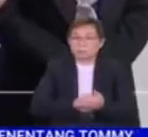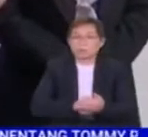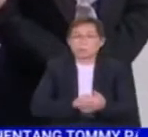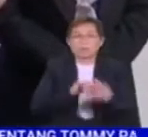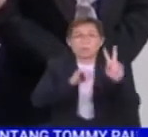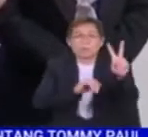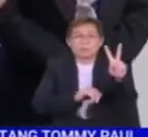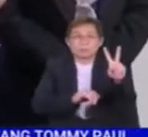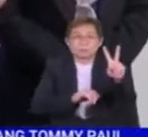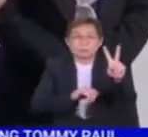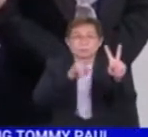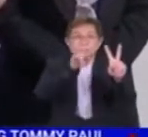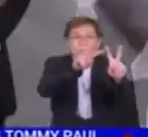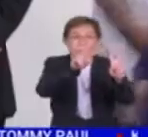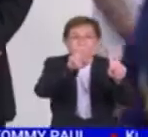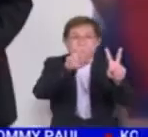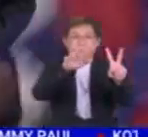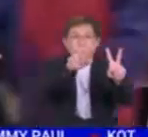sebanyak